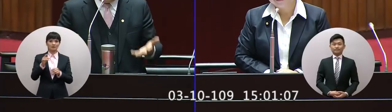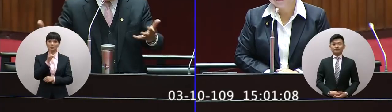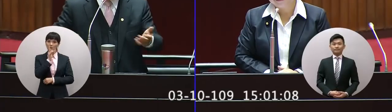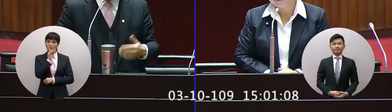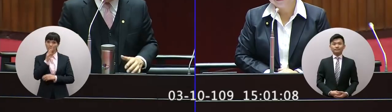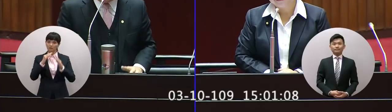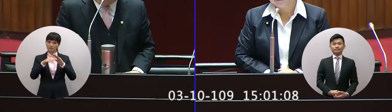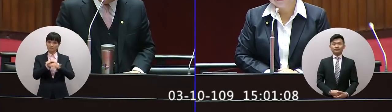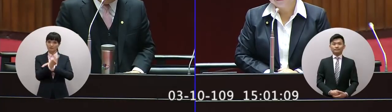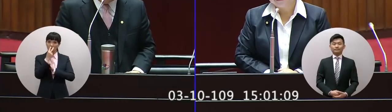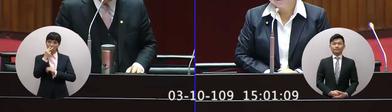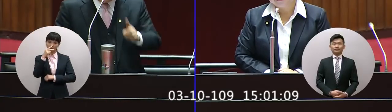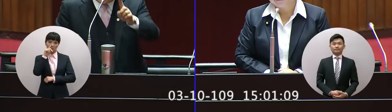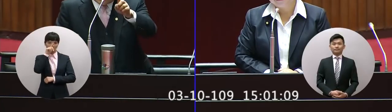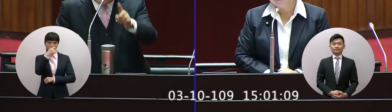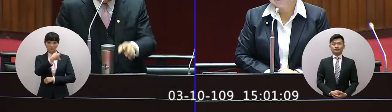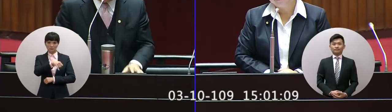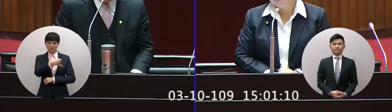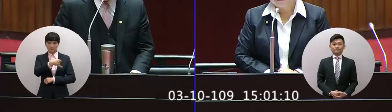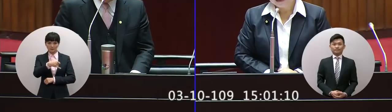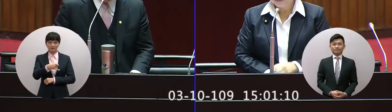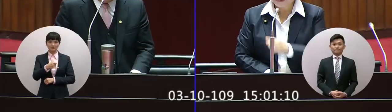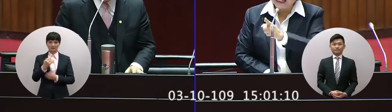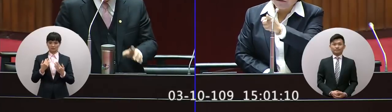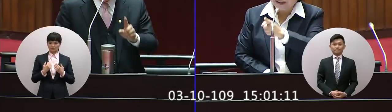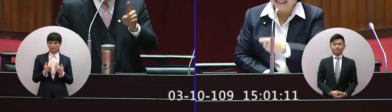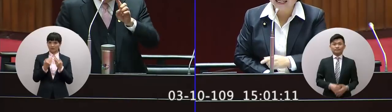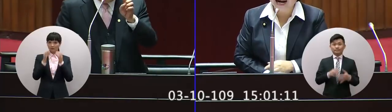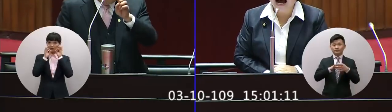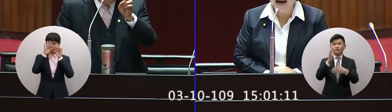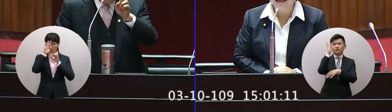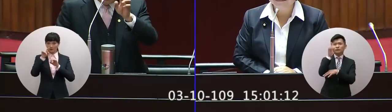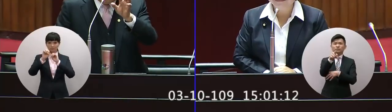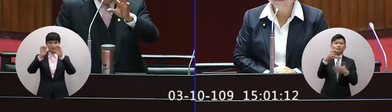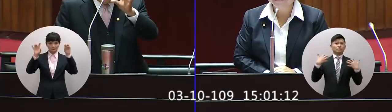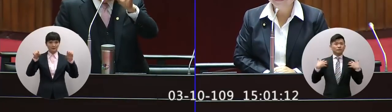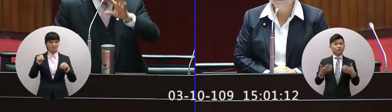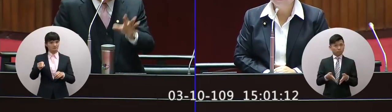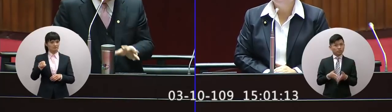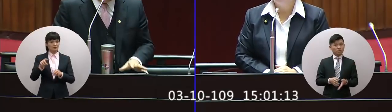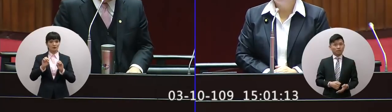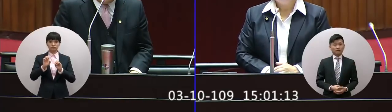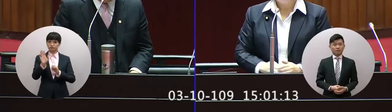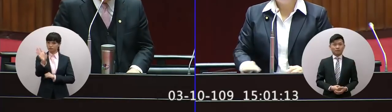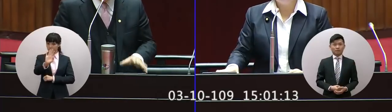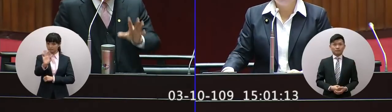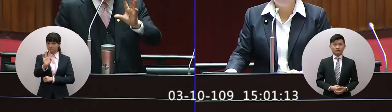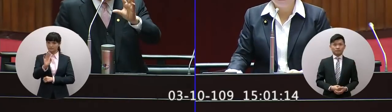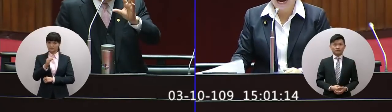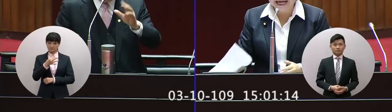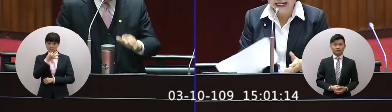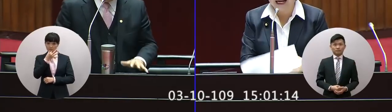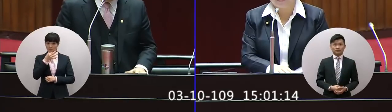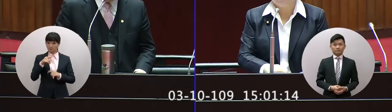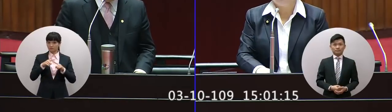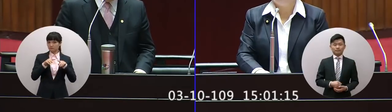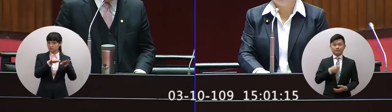啦、啊，还要叫人家迁去，这是相反的宣传。 这是政府的责任啊。 所以不要一直宣传这样。 你认？